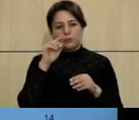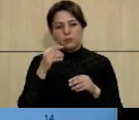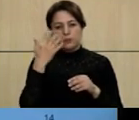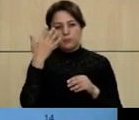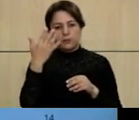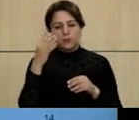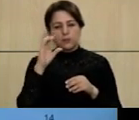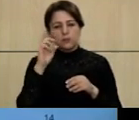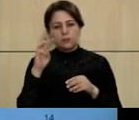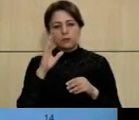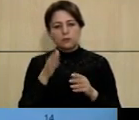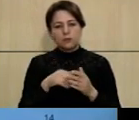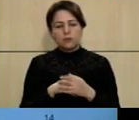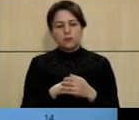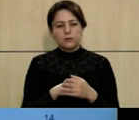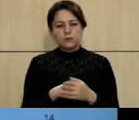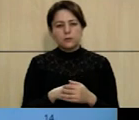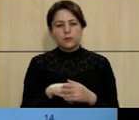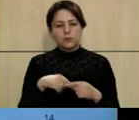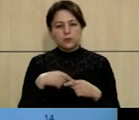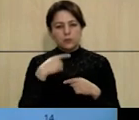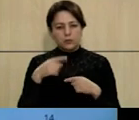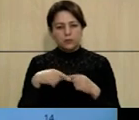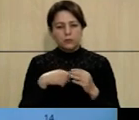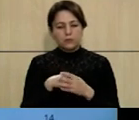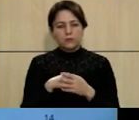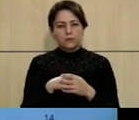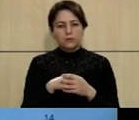5,5 santimetre. Keyin